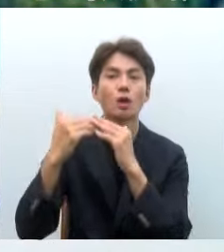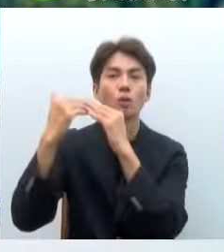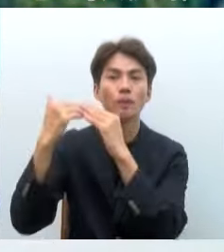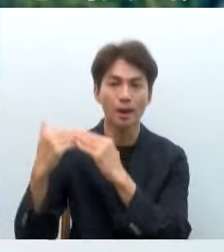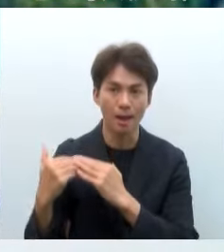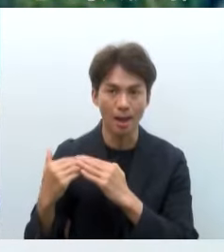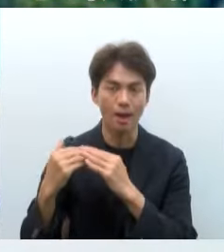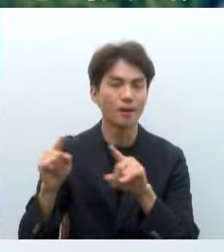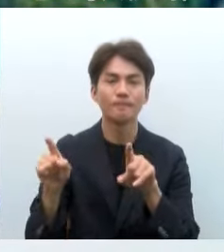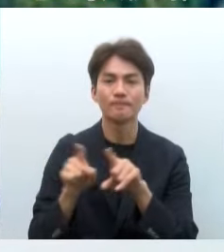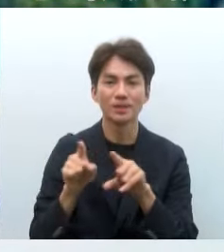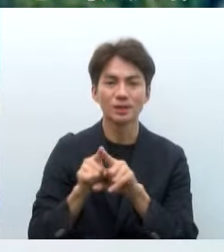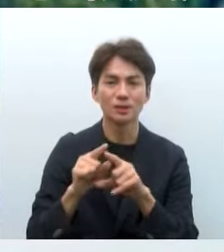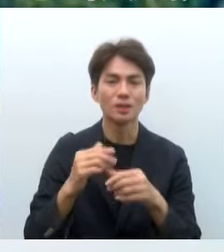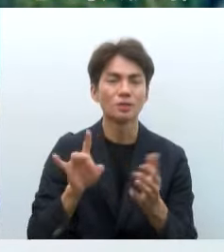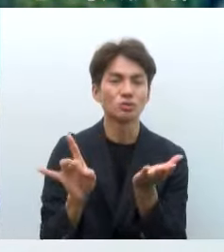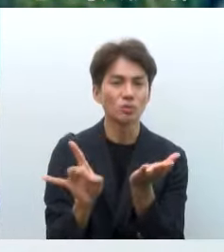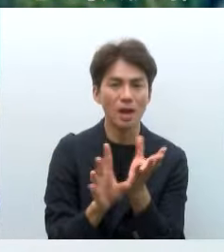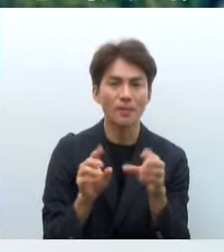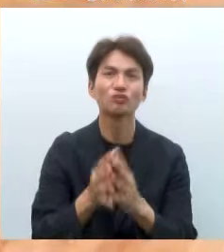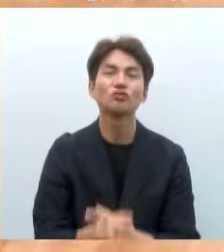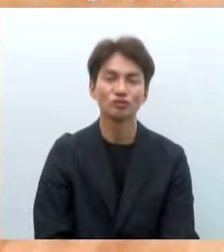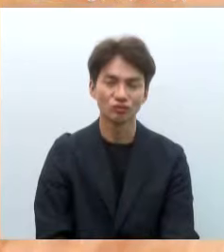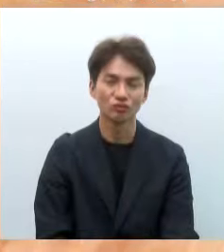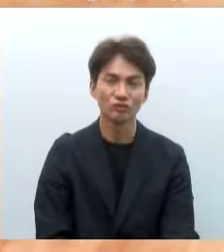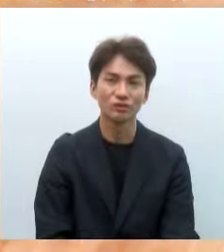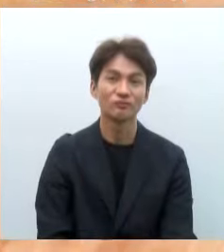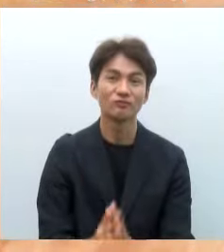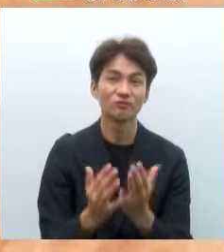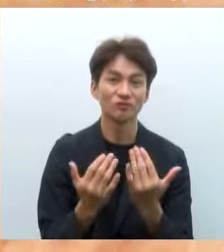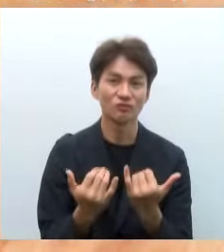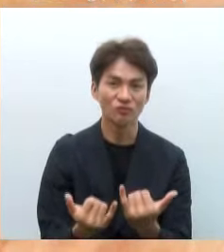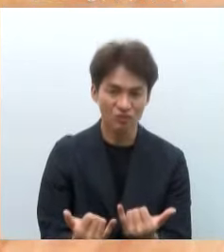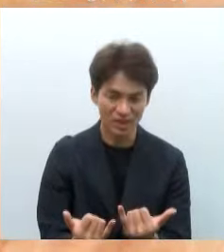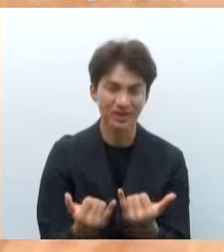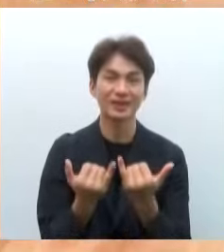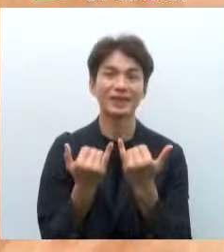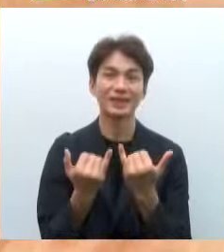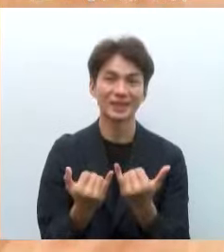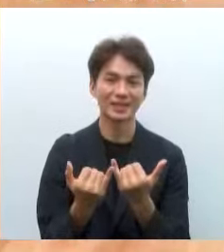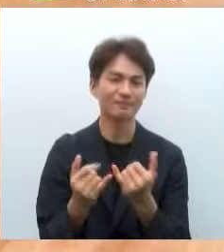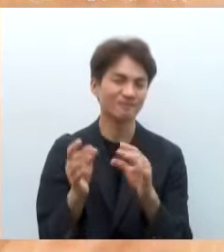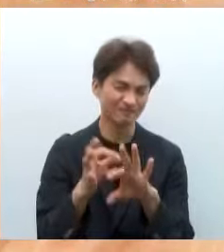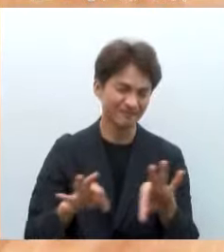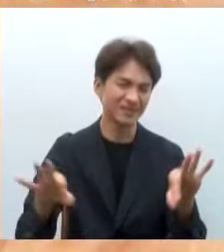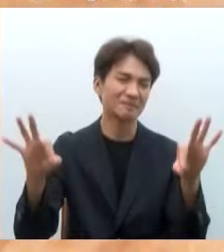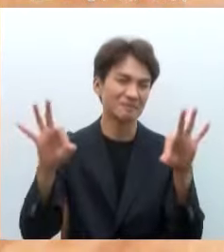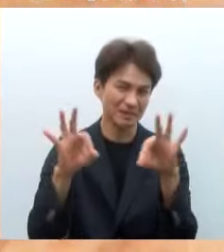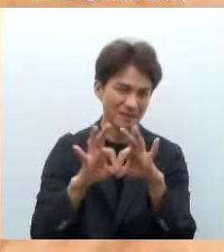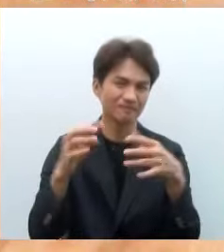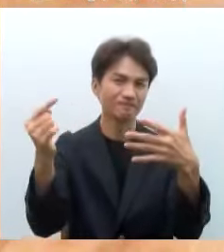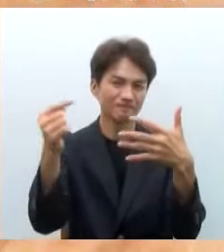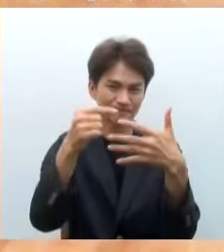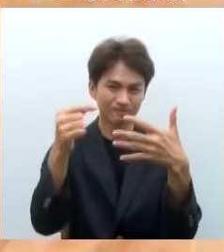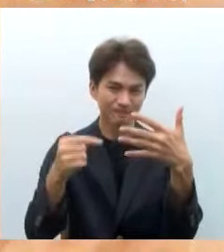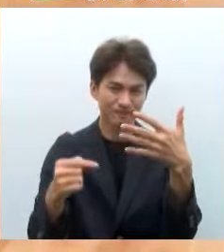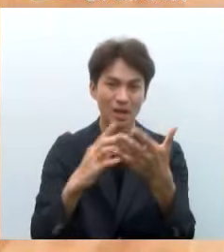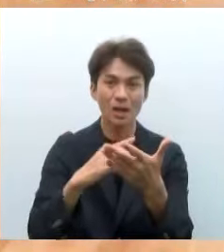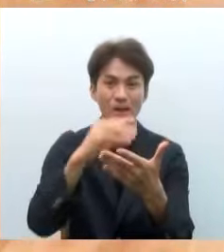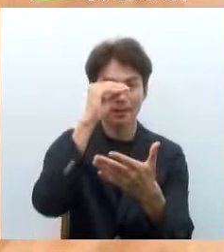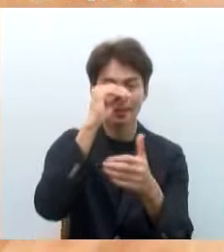และสร้างความสุขให้กับครูครับขอบคุณครับ ค่ะวันนี้นะคะถือได้ว่าเราได้ทราบประเด็นสำคัญต่างๆนะคะนโยบายเรียนดีมี